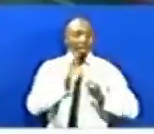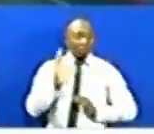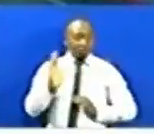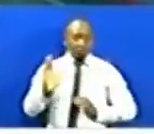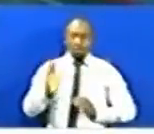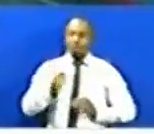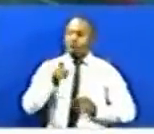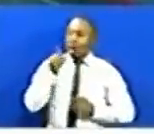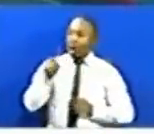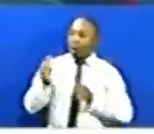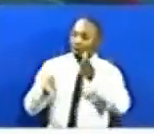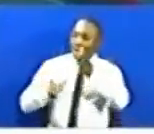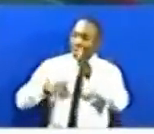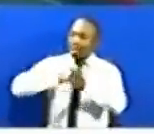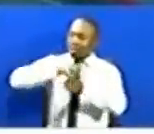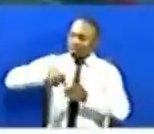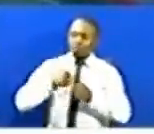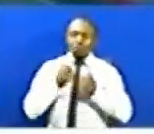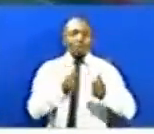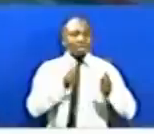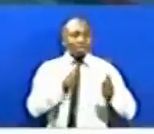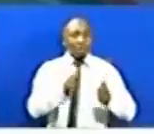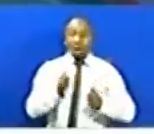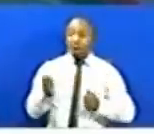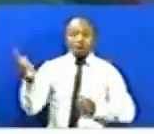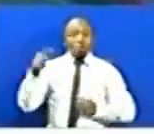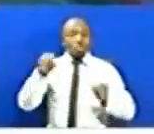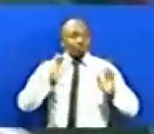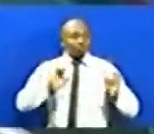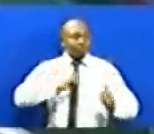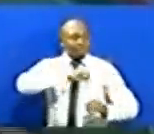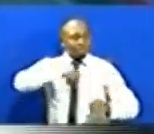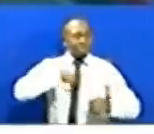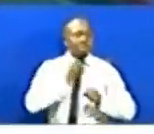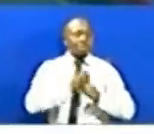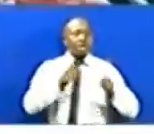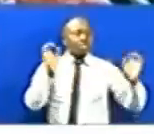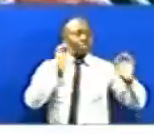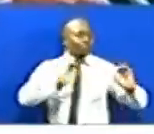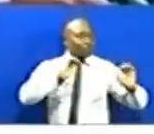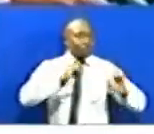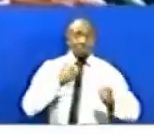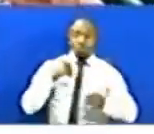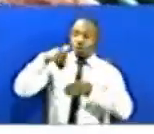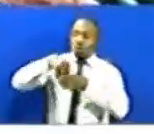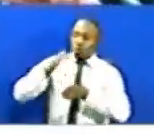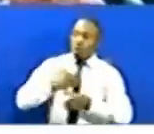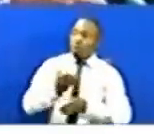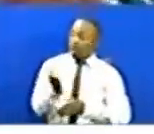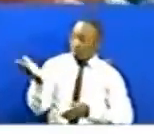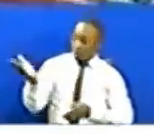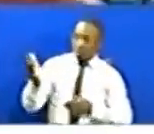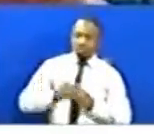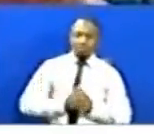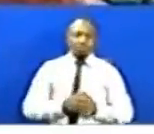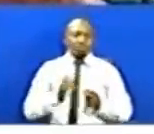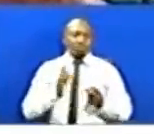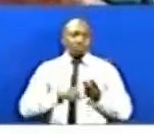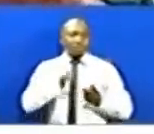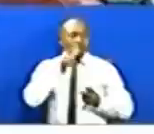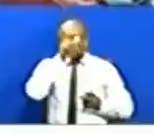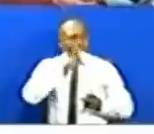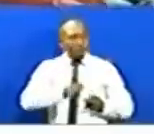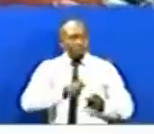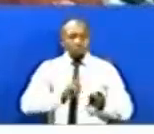daladala tunategemea kama nini? Yaani hawa daladala isipokuwa sisi mambo yetu atufanye. Usiku kama mimi wateja wangu wengi daladala. Stendi inatusaidia kwa